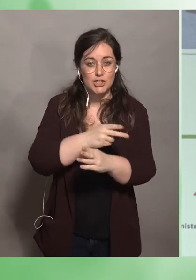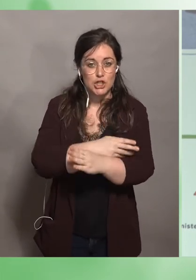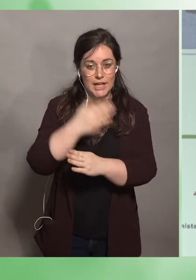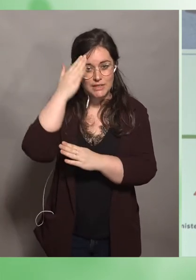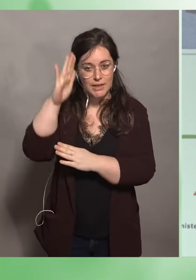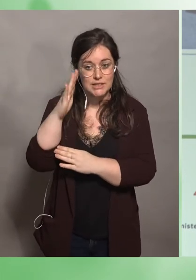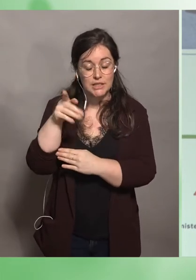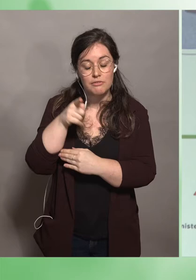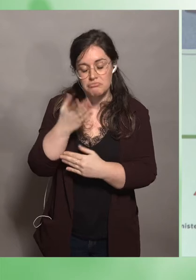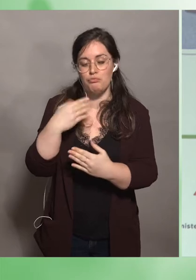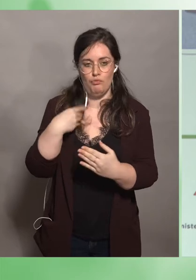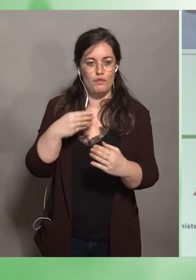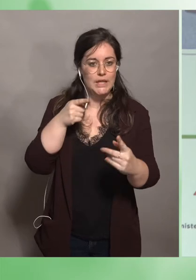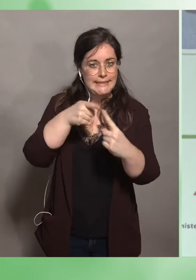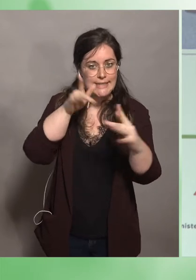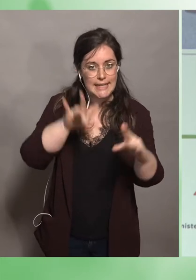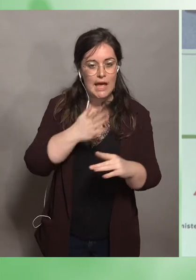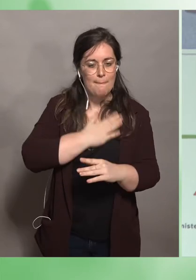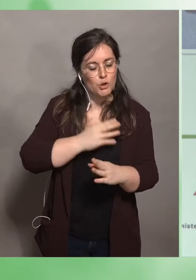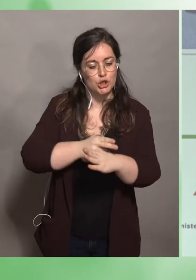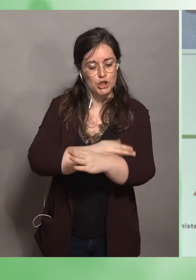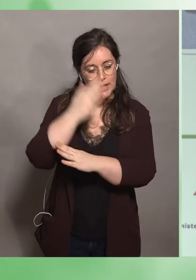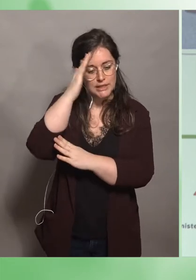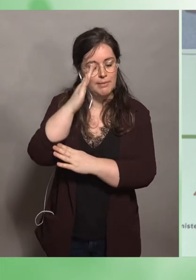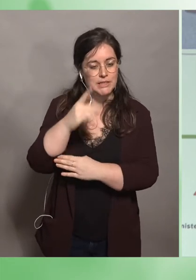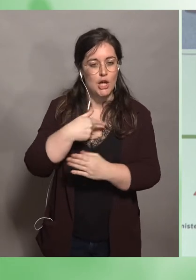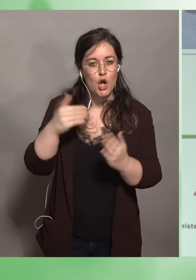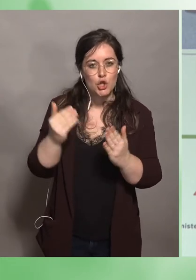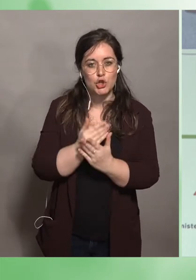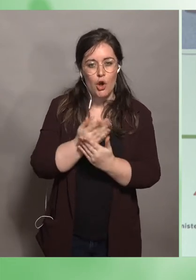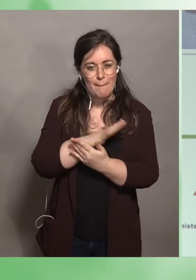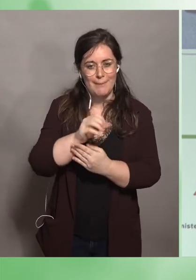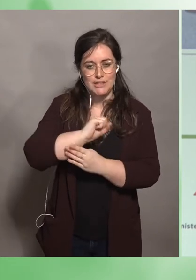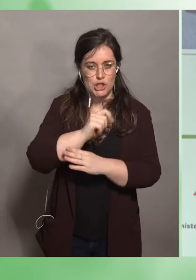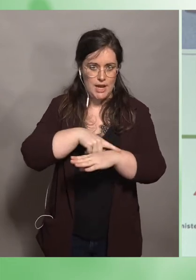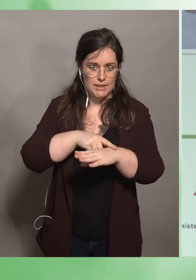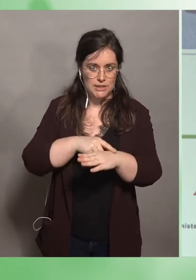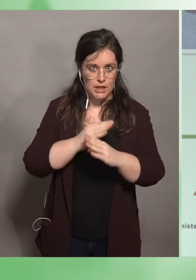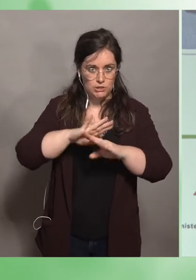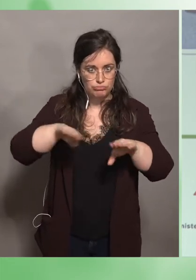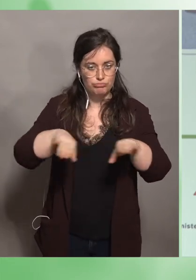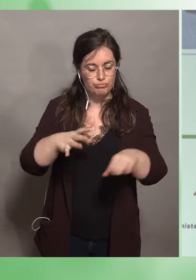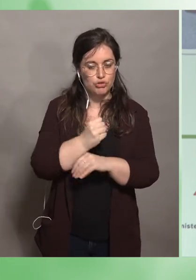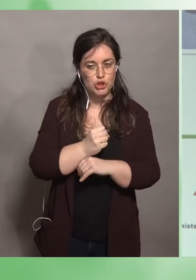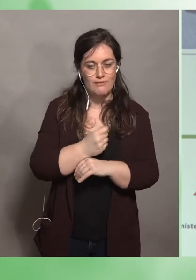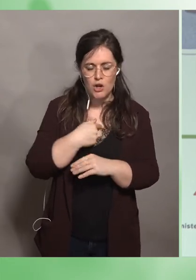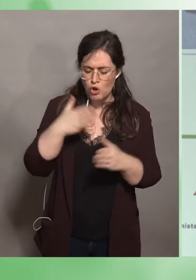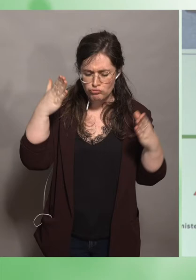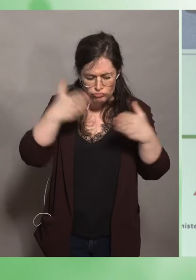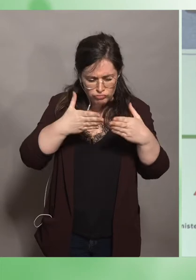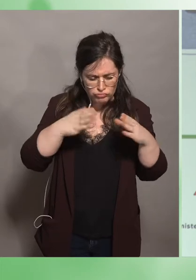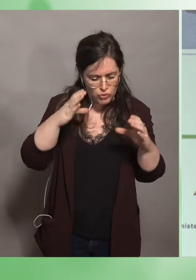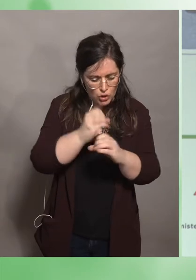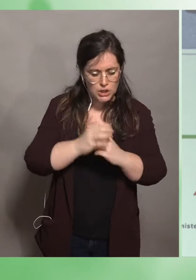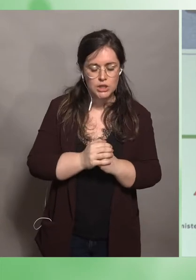und wie immer habe ich natürlich ein Ziel. Ich möchte Staatsmeister werden, ich möchte einen neuen Rekord schwimmen, ich möchte mein Ziel erreichen. Und war schon so fokussiert und so konzentriert und bin